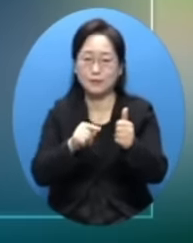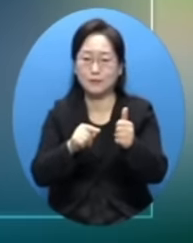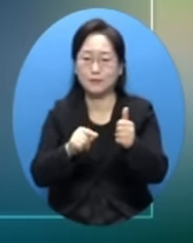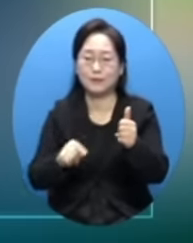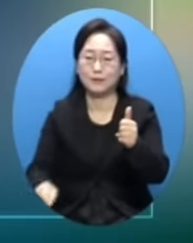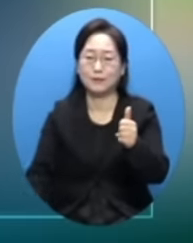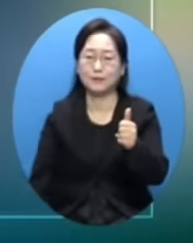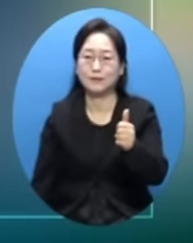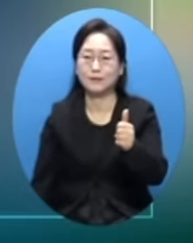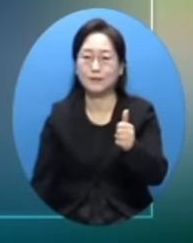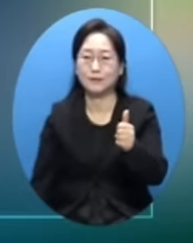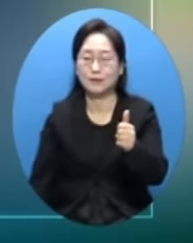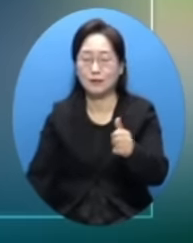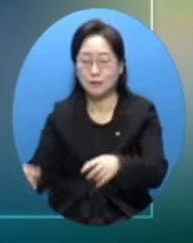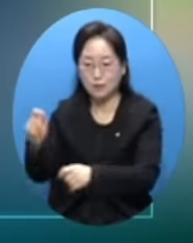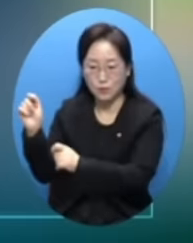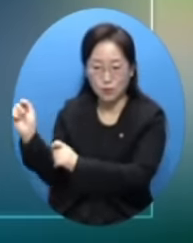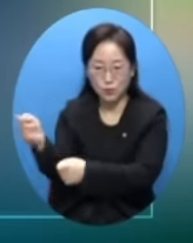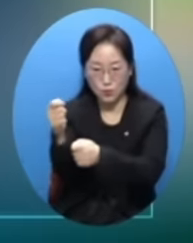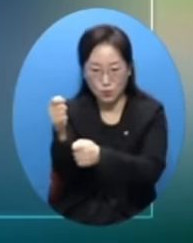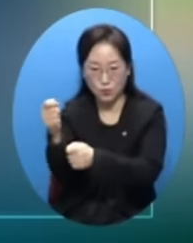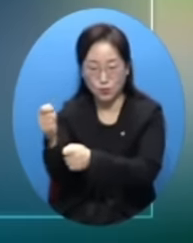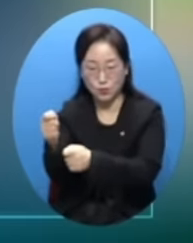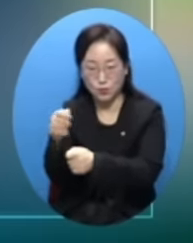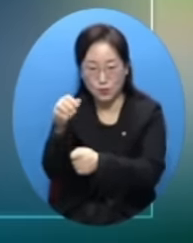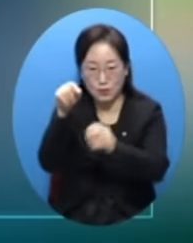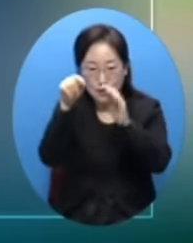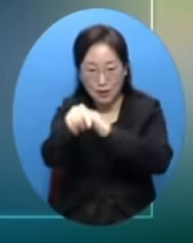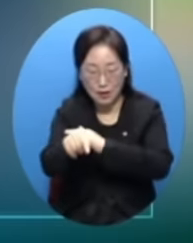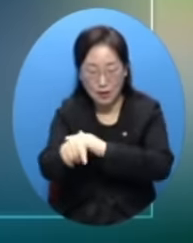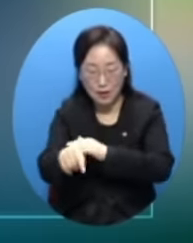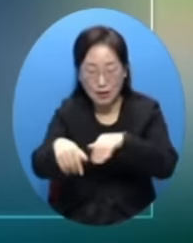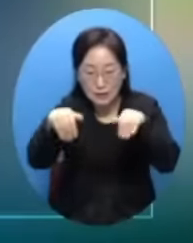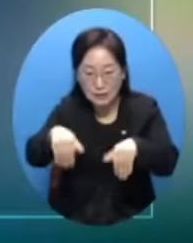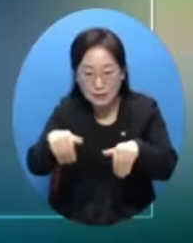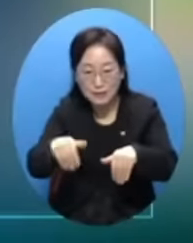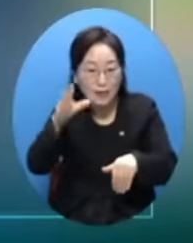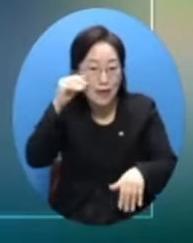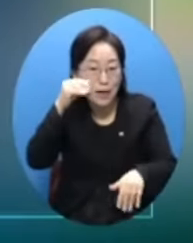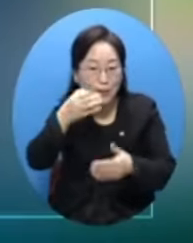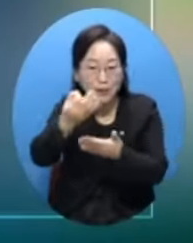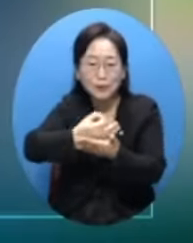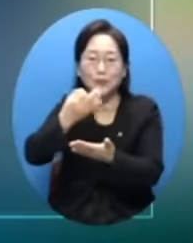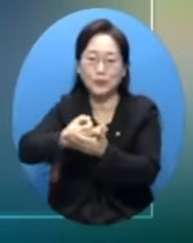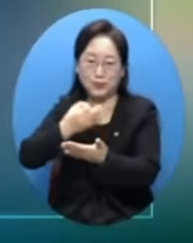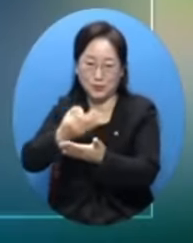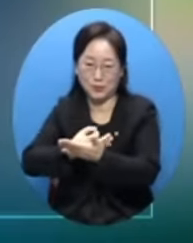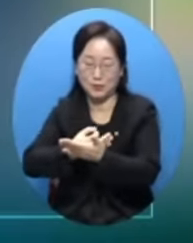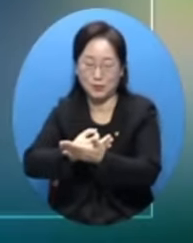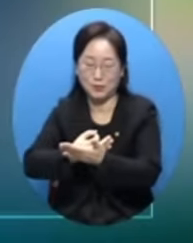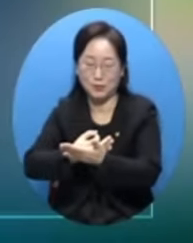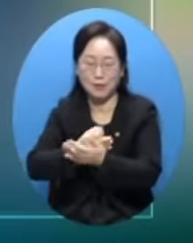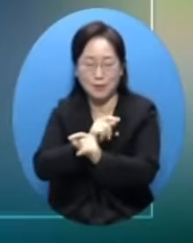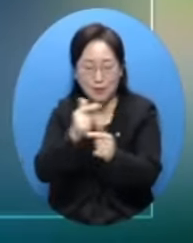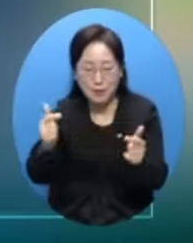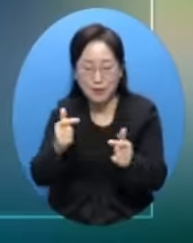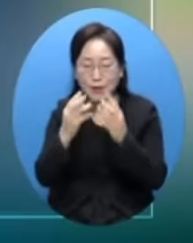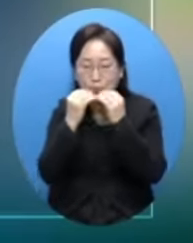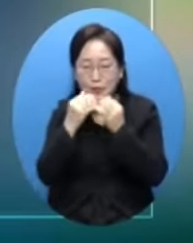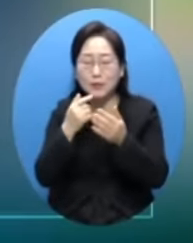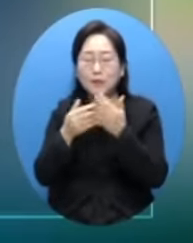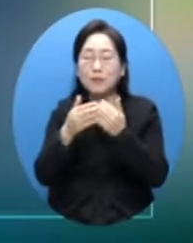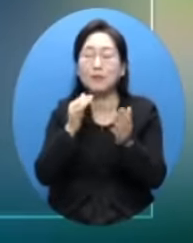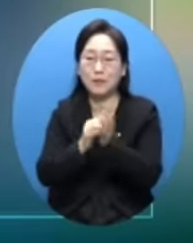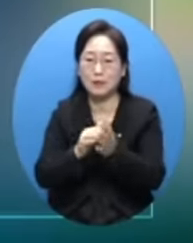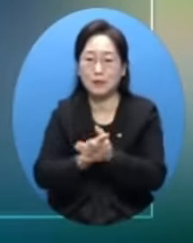힘들어서 골프장에 나가서 캐드로 아르바이트 하기도 하면서 여러 가지 일을하면서 자랐는데 탁월한